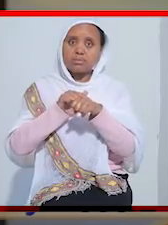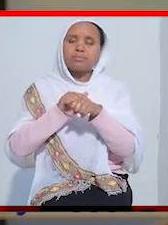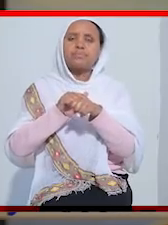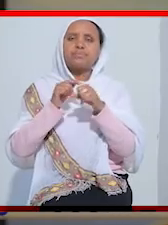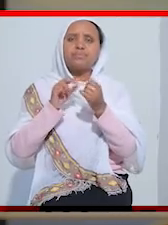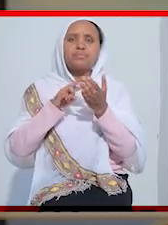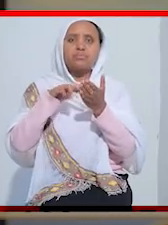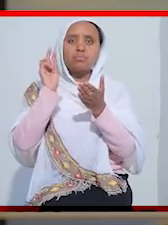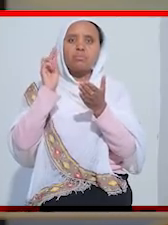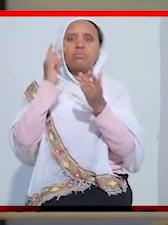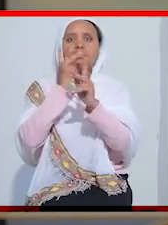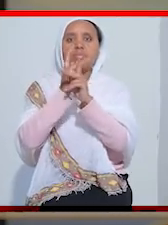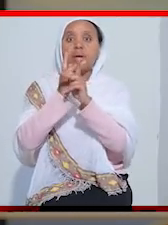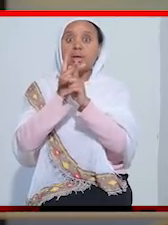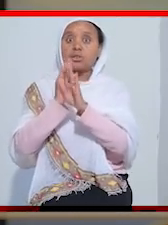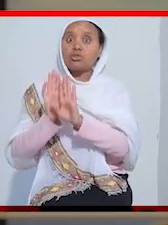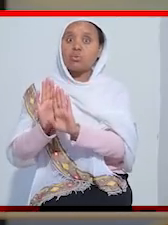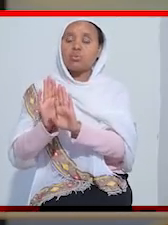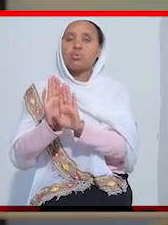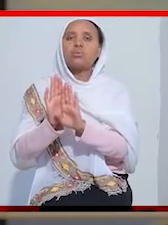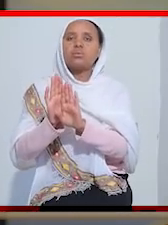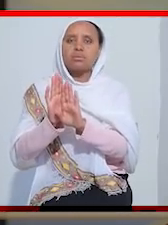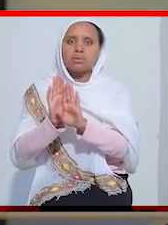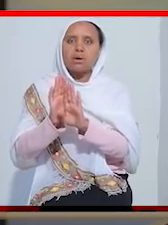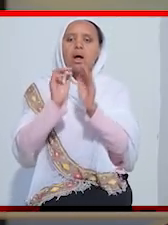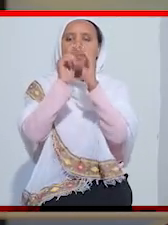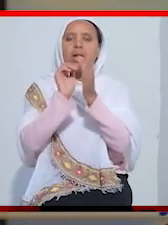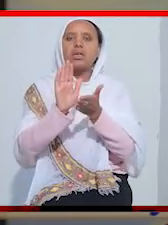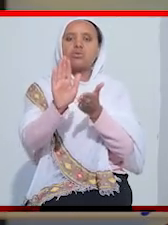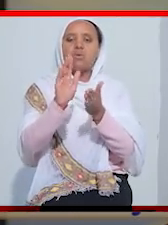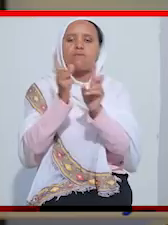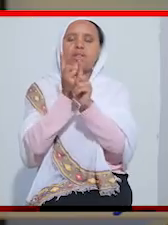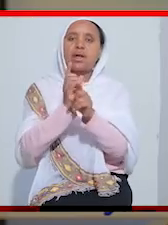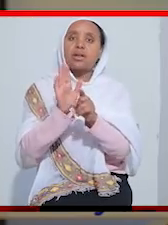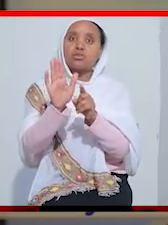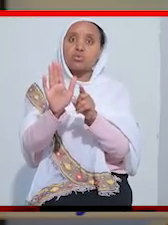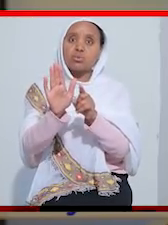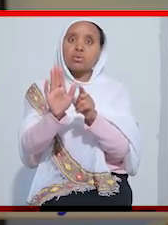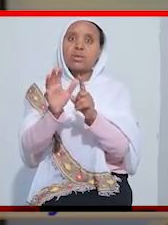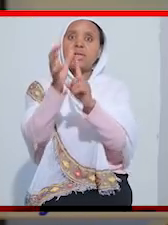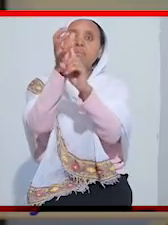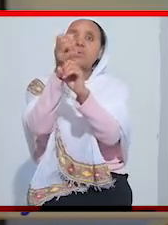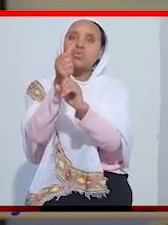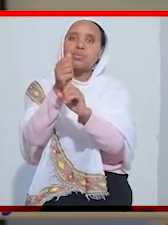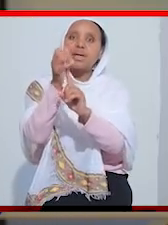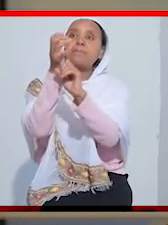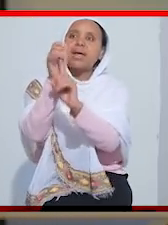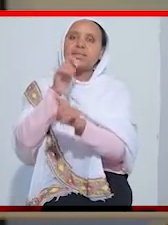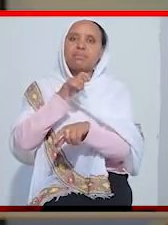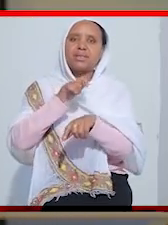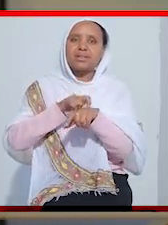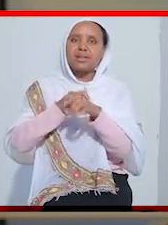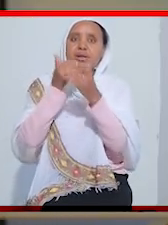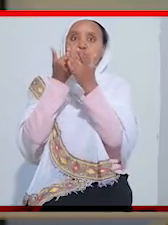ናቸው። እስመ ይነስእ ወለንወላዊ ሆሙ ጠባቂያቸውን አምላካቸውን ፈጣሪያቸውን የሚይዙበት